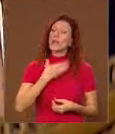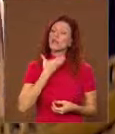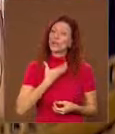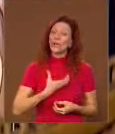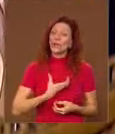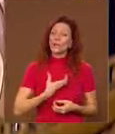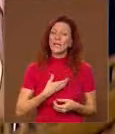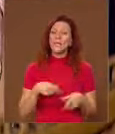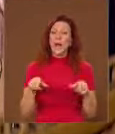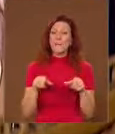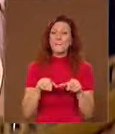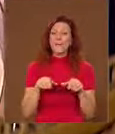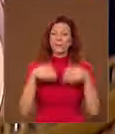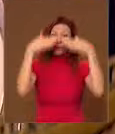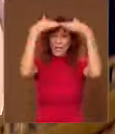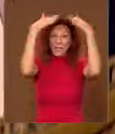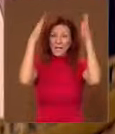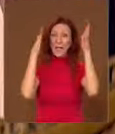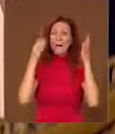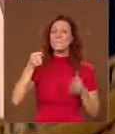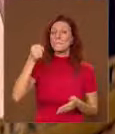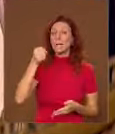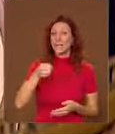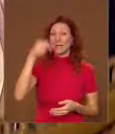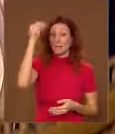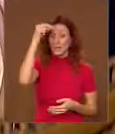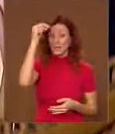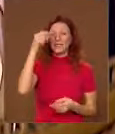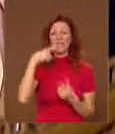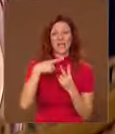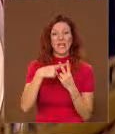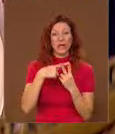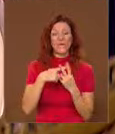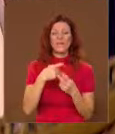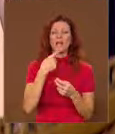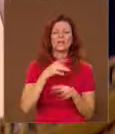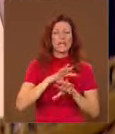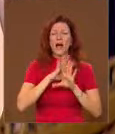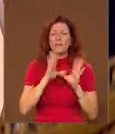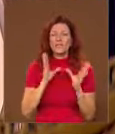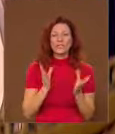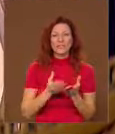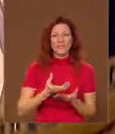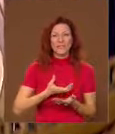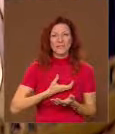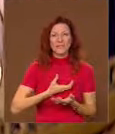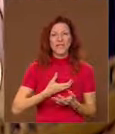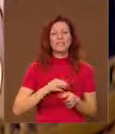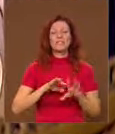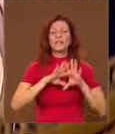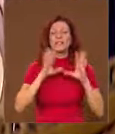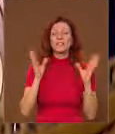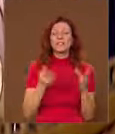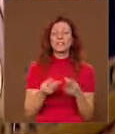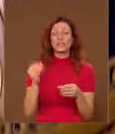митрополит Софийски, патриарх български, за честното свещенство, за дяконството Христа, за целия църковен хир